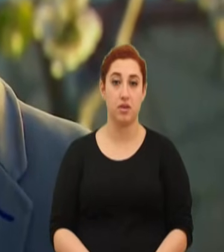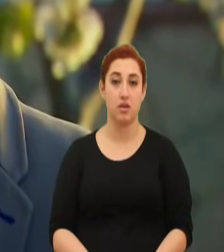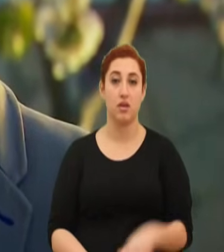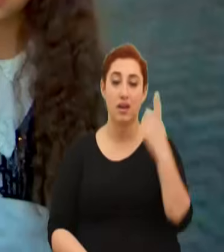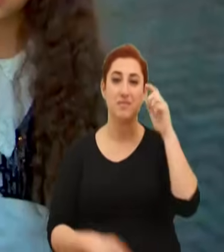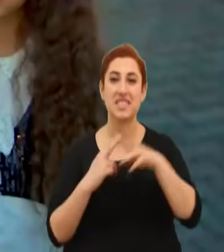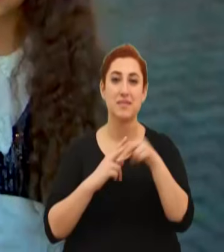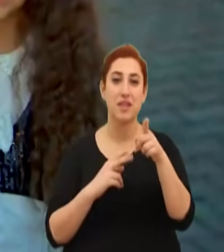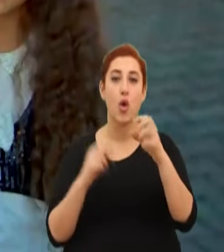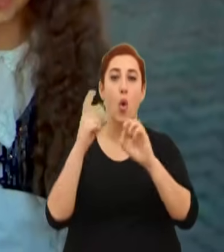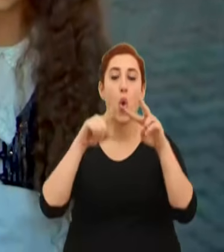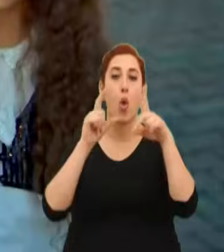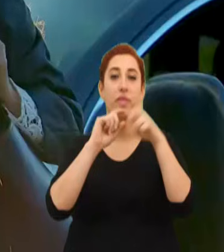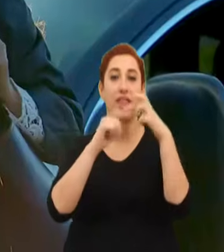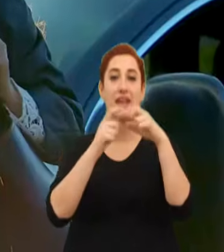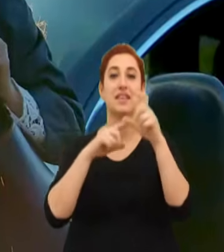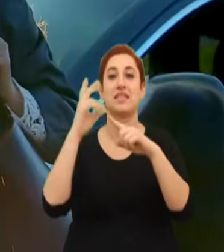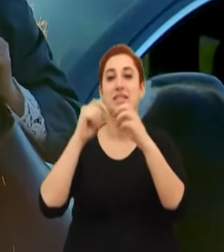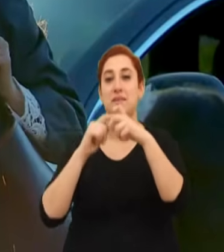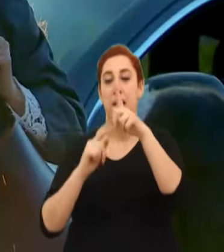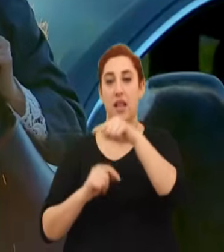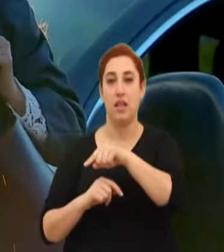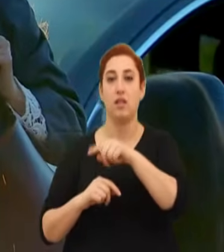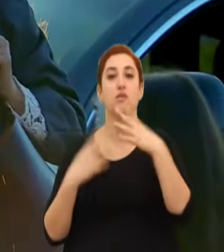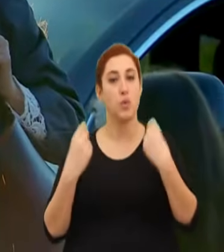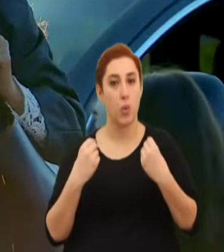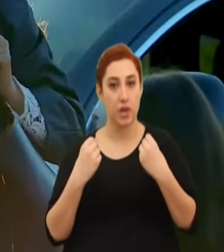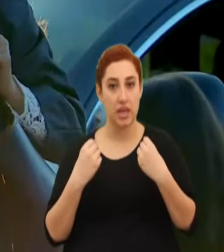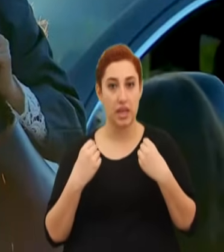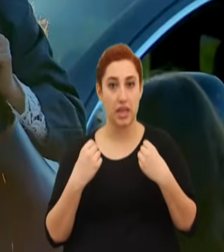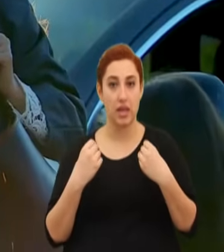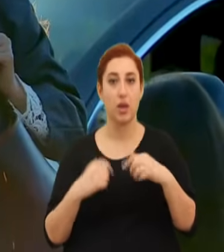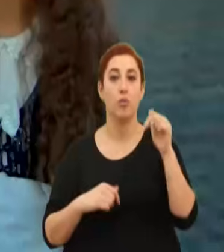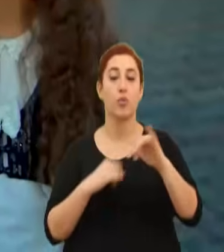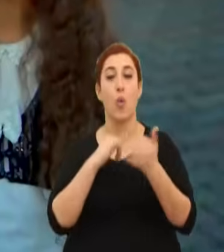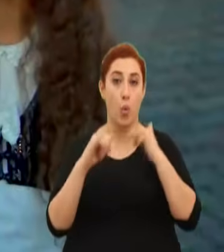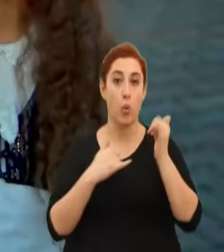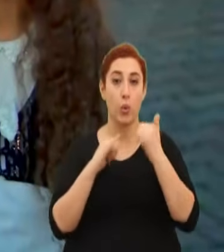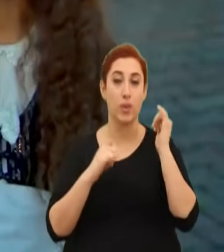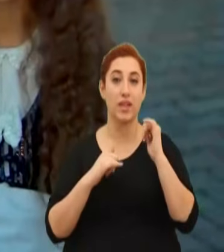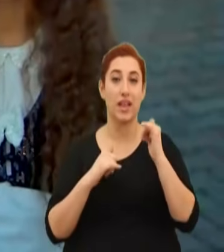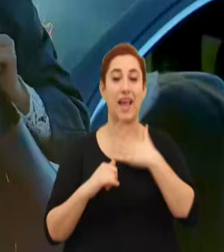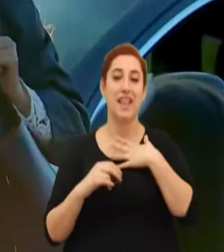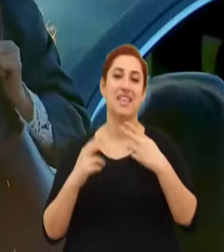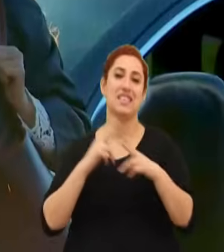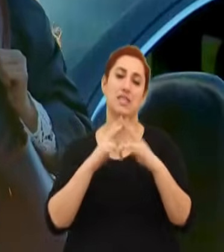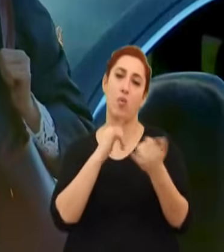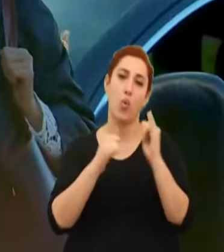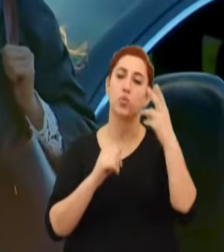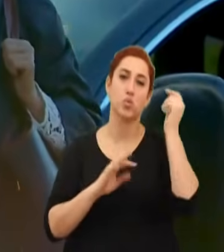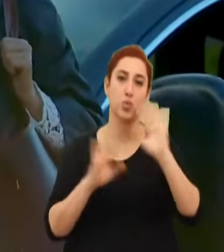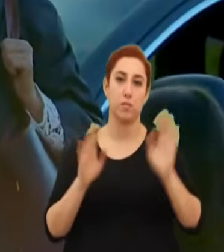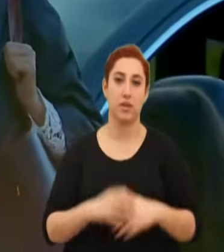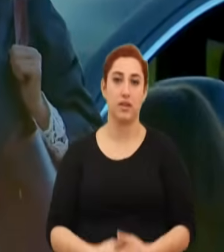Bu arada isimler ne? Önder, Sibel. Önder, Sibel. Çok iyi. Bu oyunda kendi isimlerimizle oynuyoruz, tamam mı?